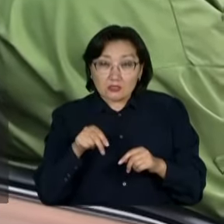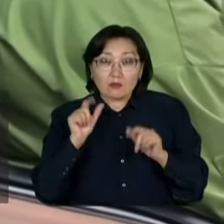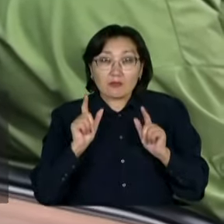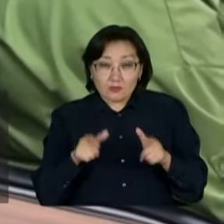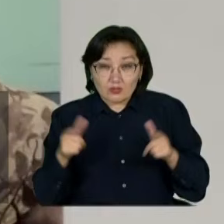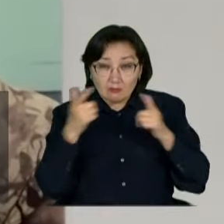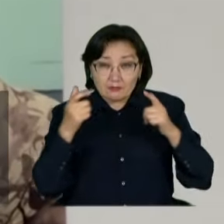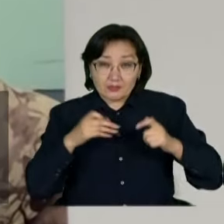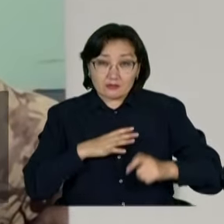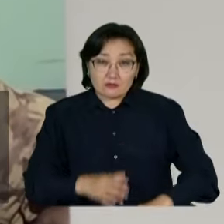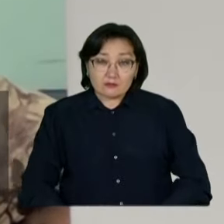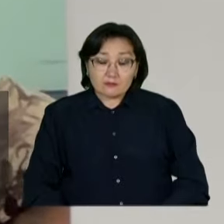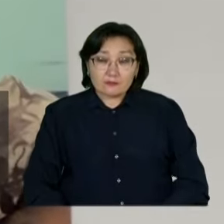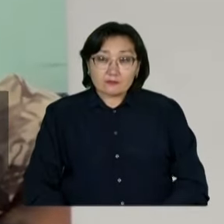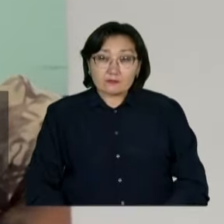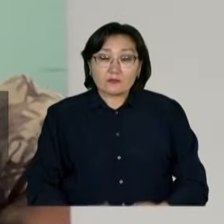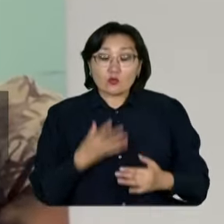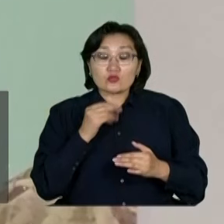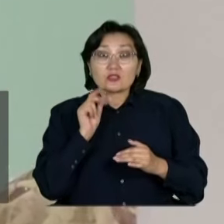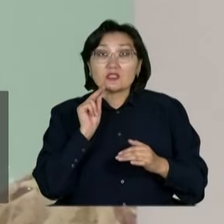да мәлімдеген.